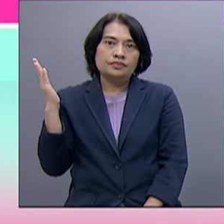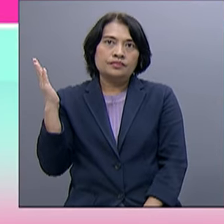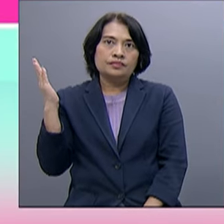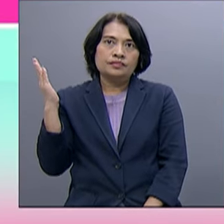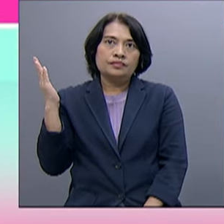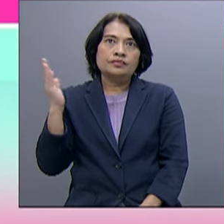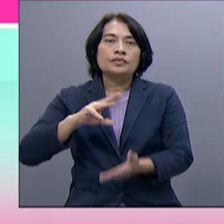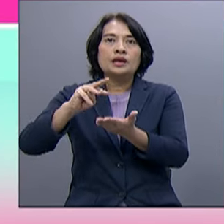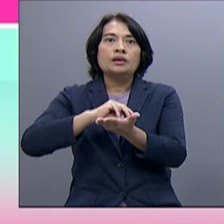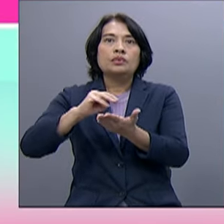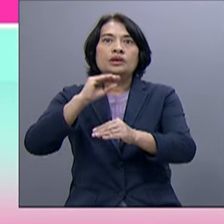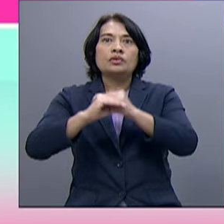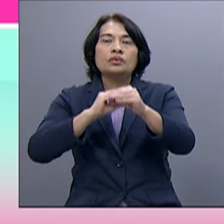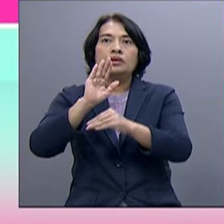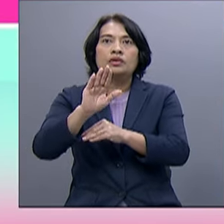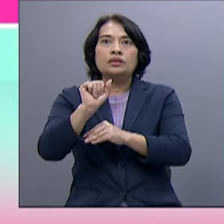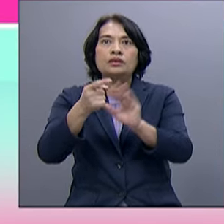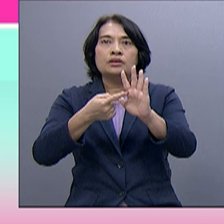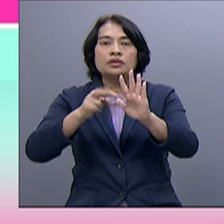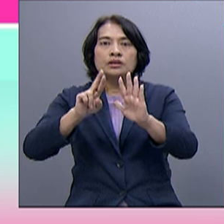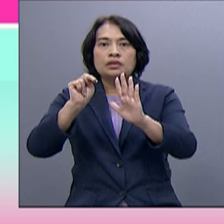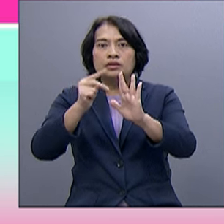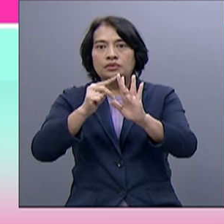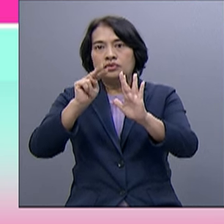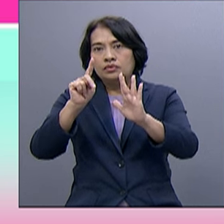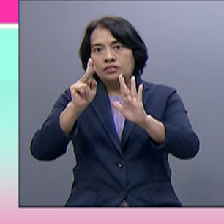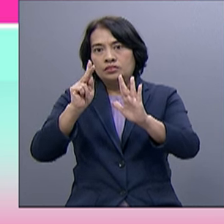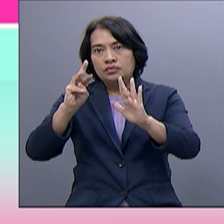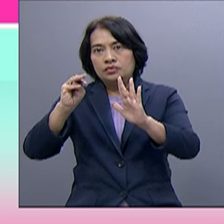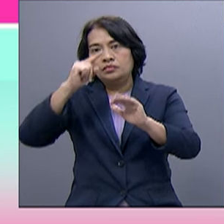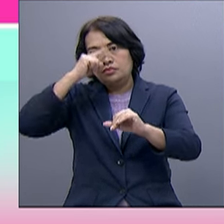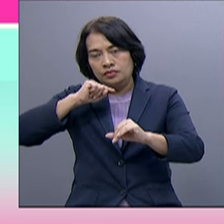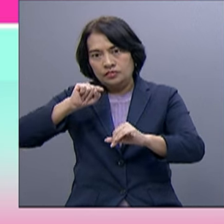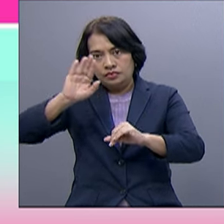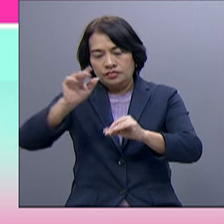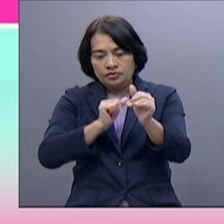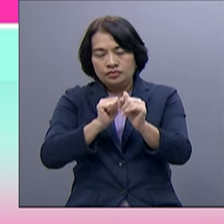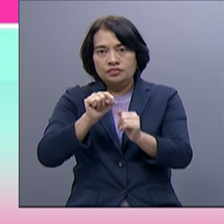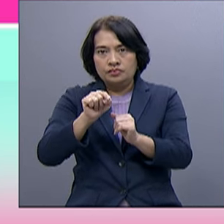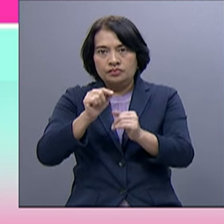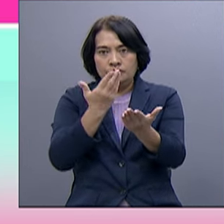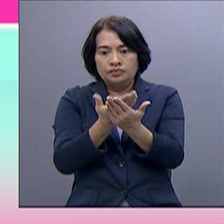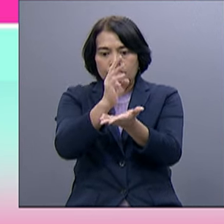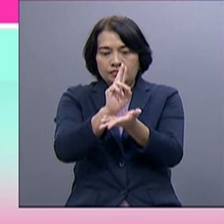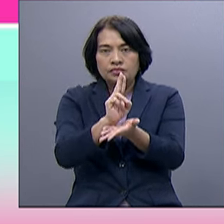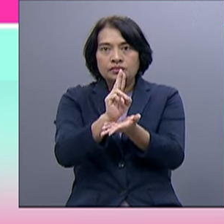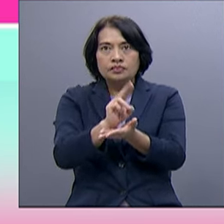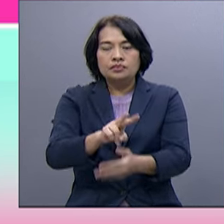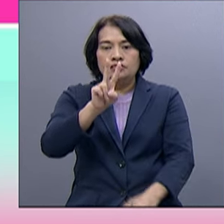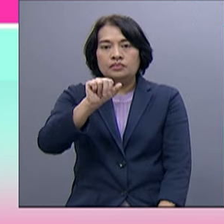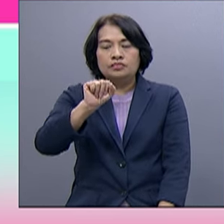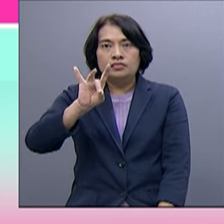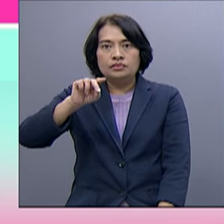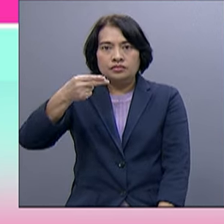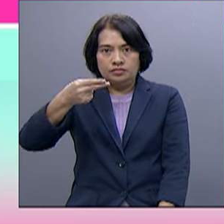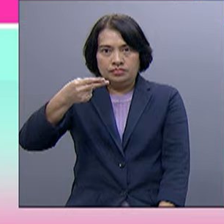ลนิธิโครงการสารานุกรมไทยสำหรับเยาวชนนะคะโอ้โหงานนี้ชิงทุนการศึกษารวมมูลค่ากว่า 280,000